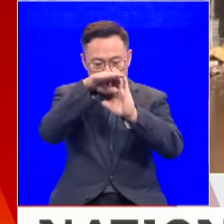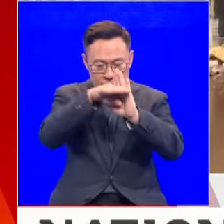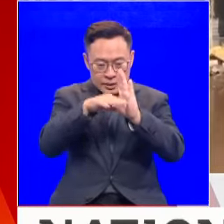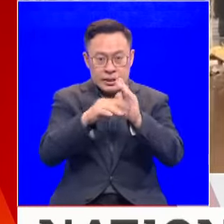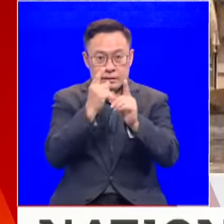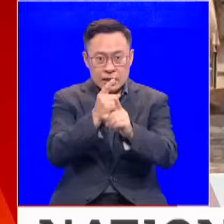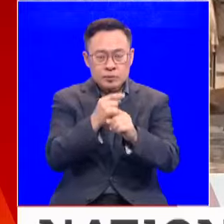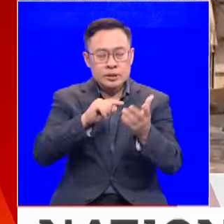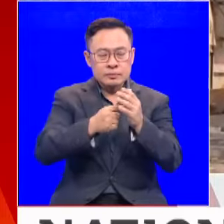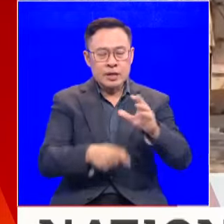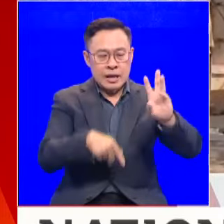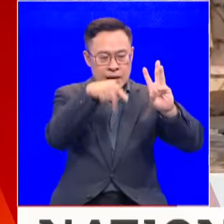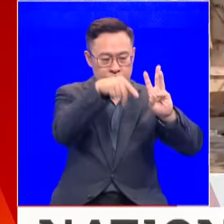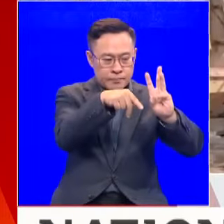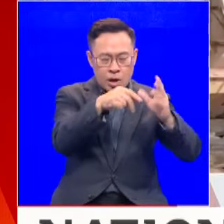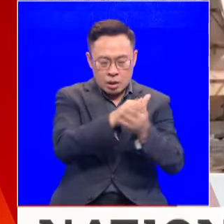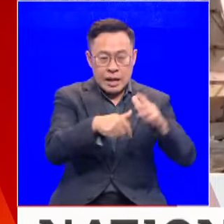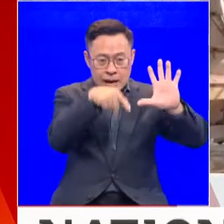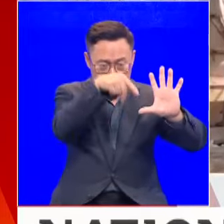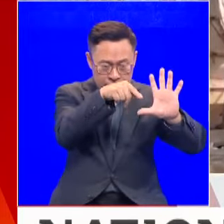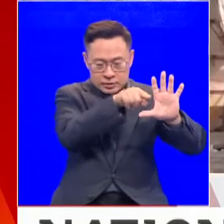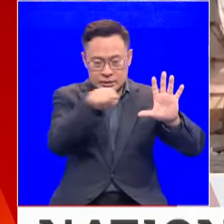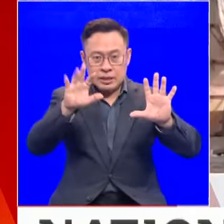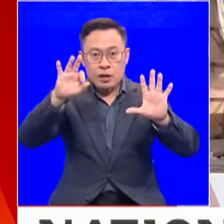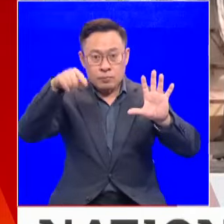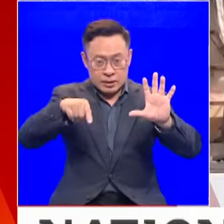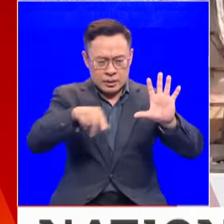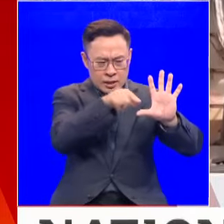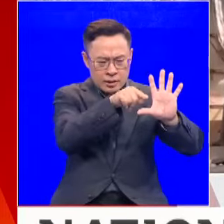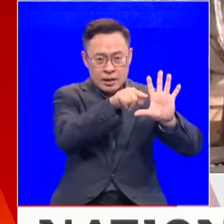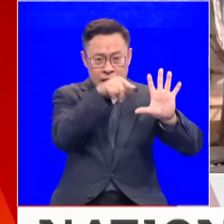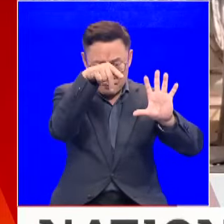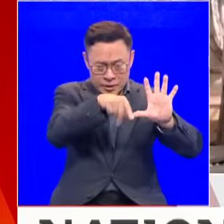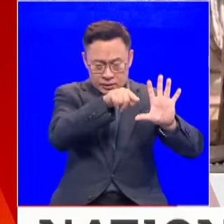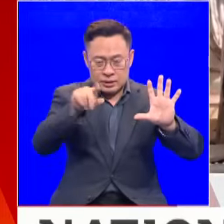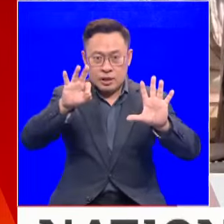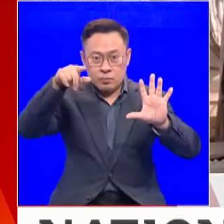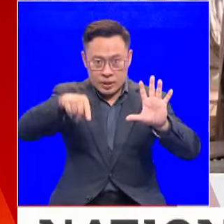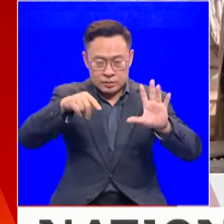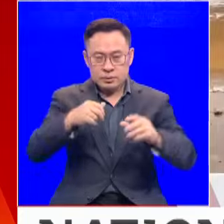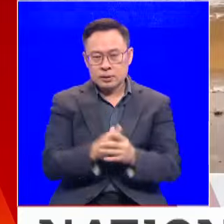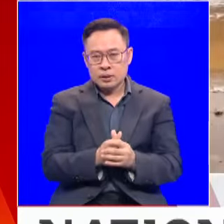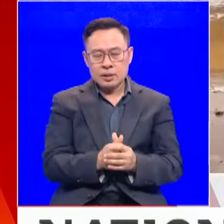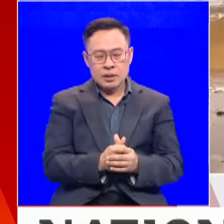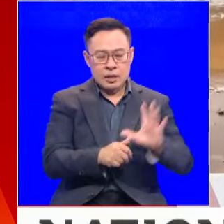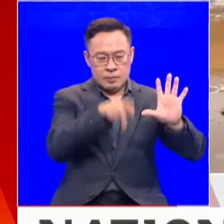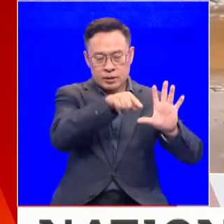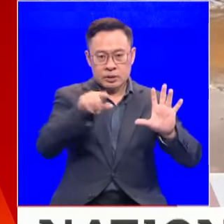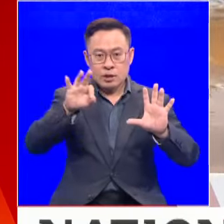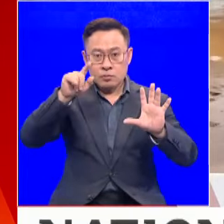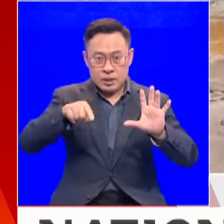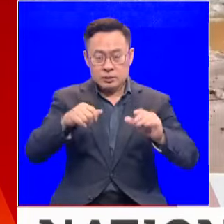5,000ไปจนถึง 9,000อันนี้เป็นไปตามมติครมถ้ามีการปรับเปลี่ยนเกณฑ์ก็ต้องนำเข้าที่ประชุมครมอีก